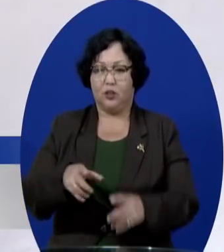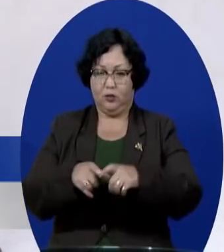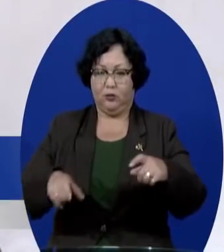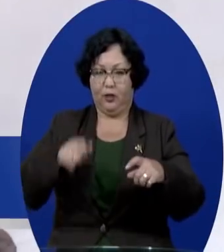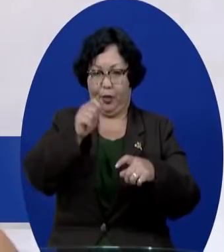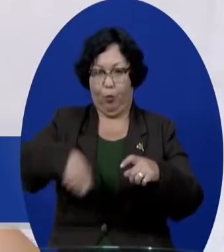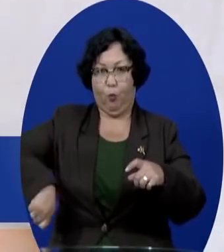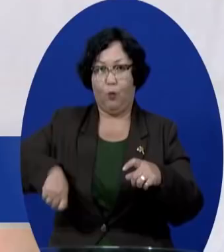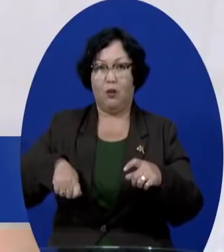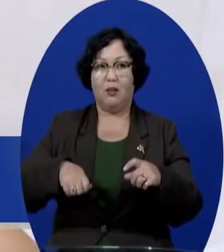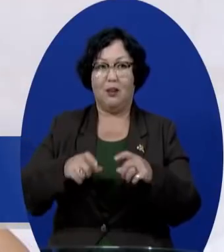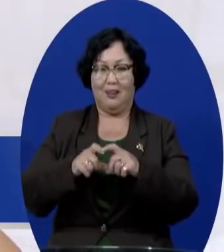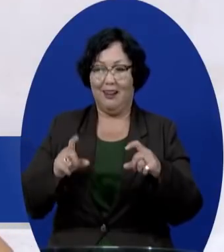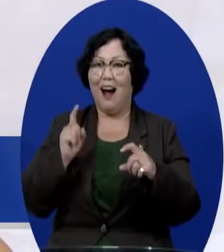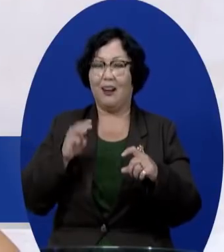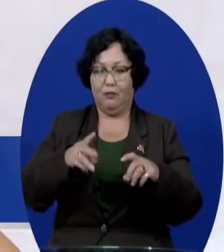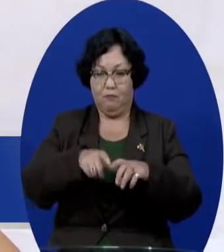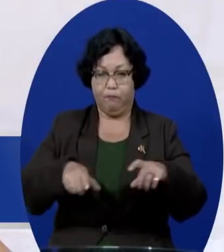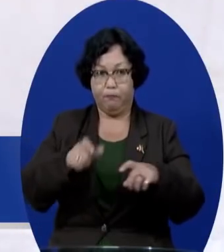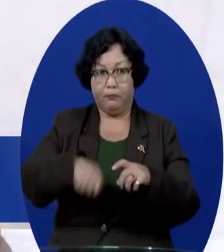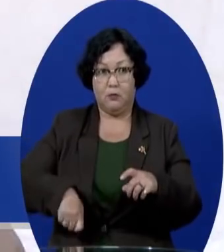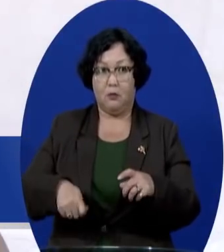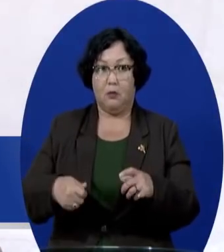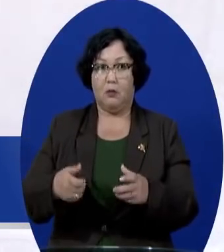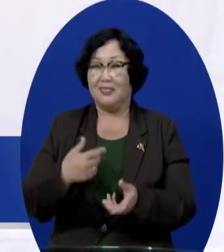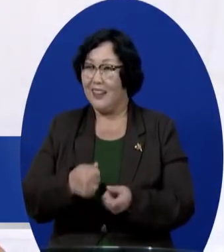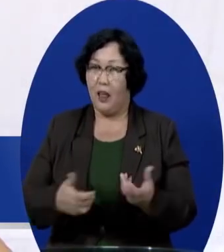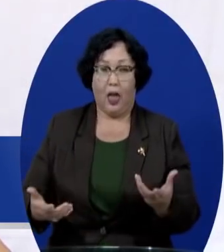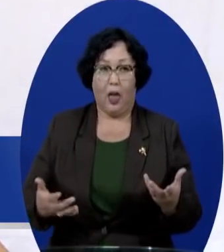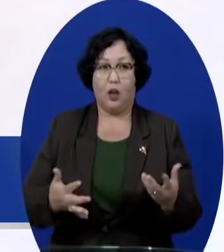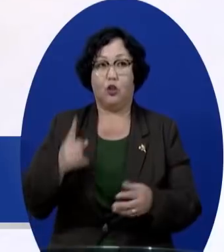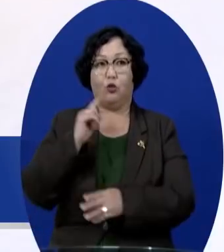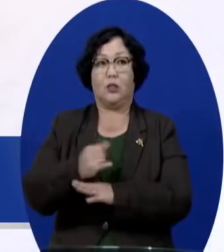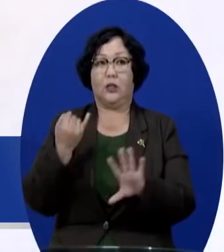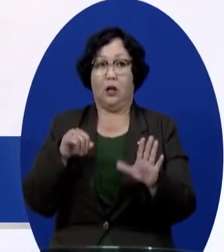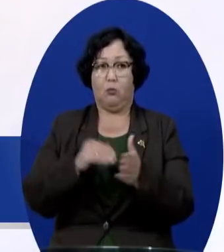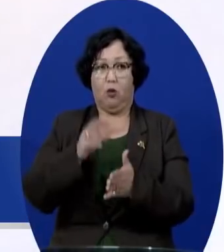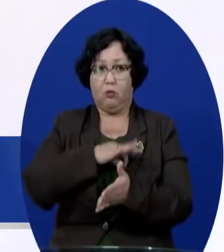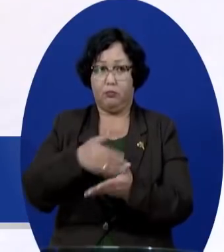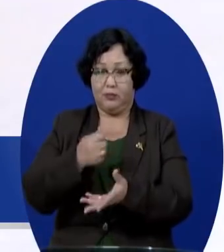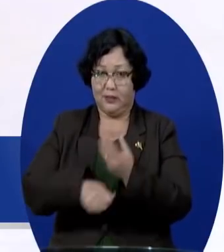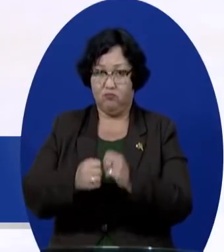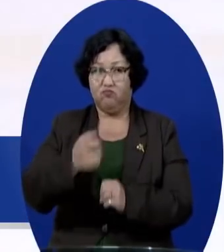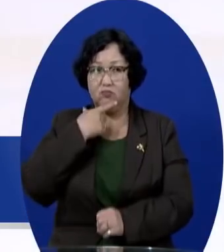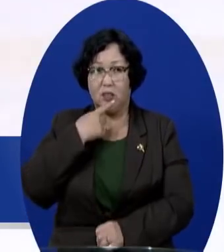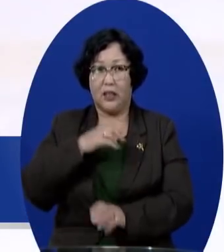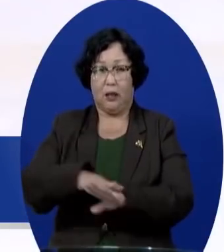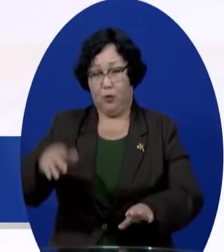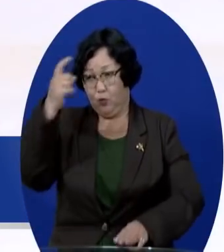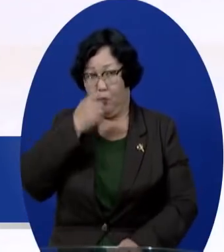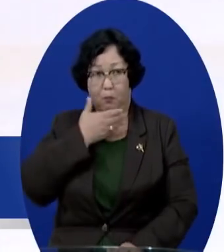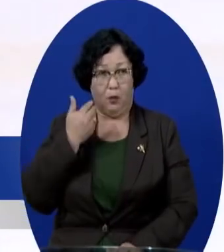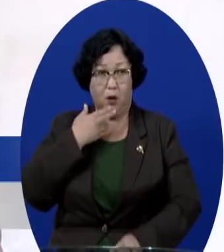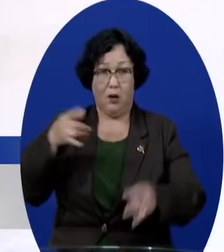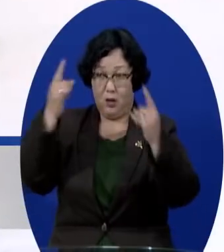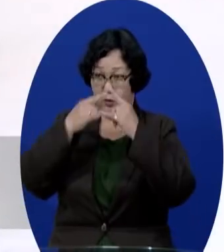нөтлөө нөгөө хэд маар гүгөө явчихна. Тэгэхээр өнөөдөр өдрийнх нь 60,000 төгрөгийн орлого хийж чадахгүй л үнэндээ сууж байна. Талбай түрээс байхгүй гэдэг хэ. Энэ асар чинь түрээс